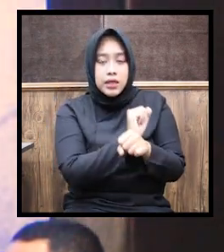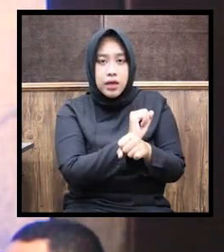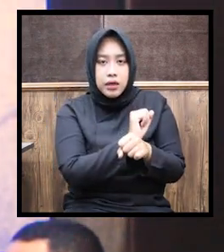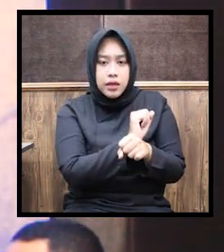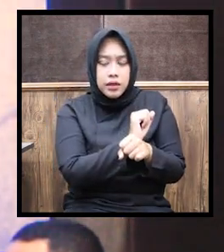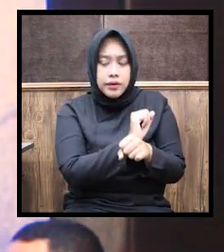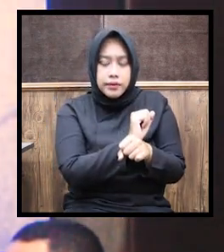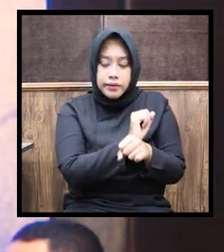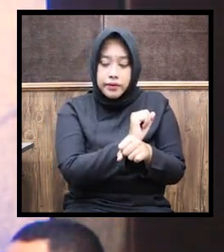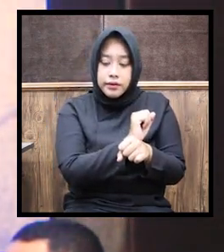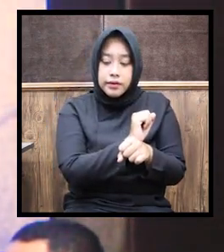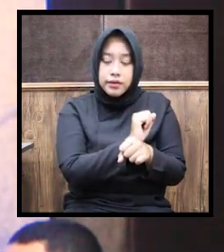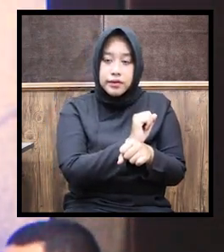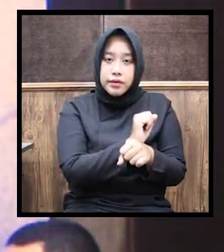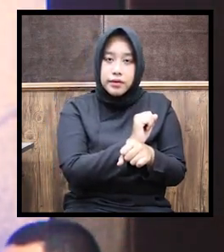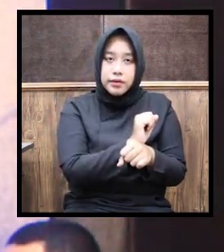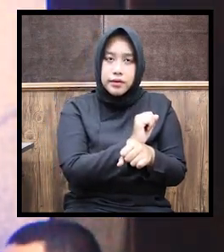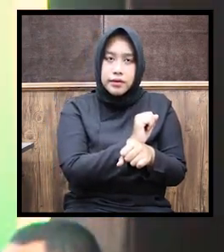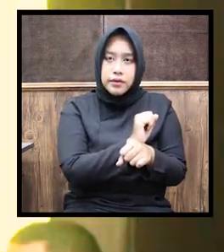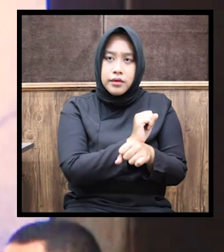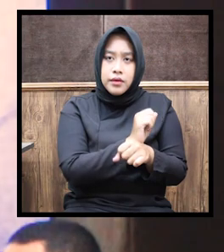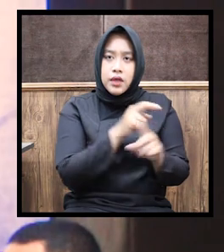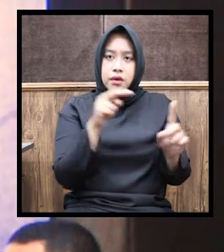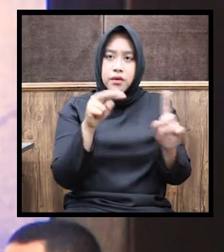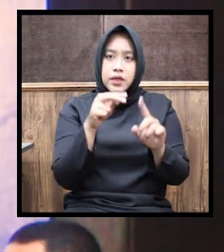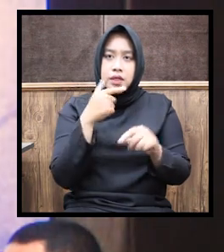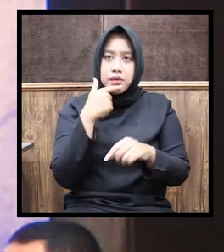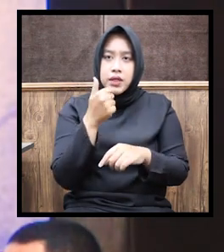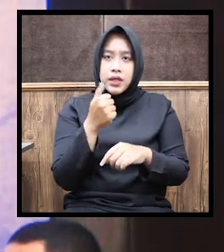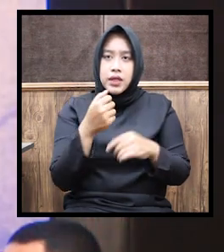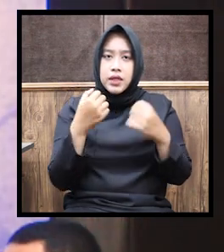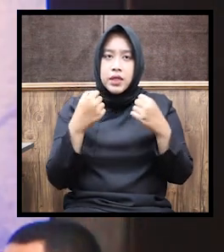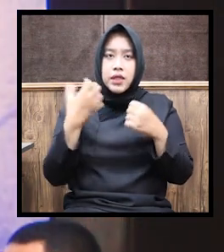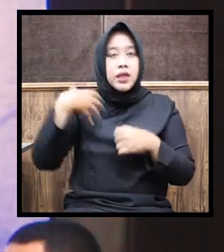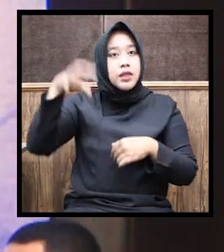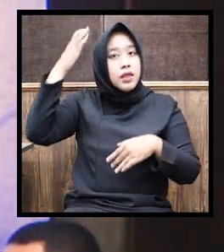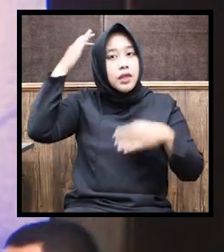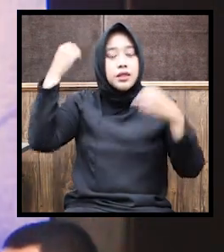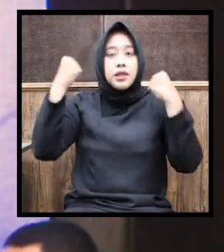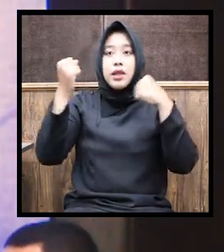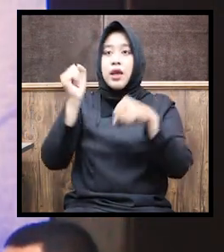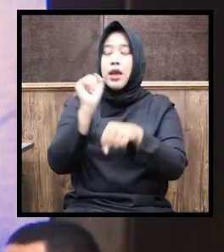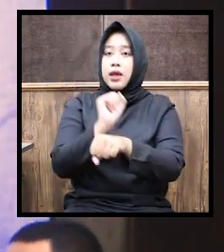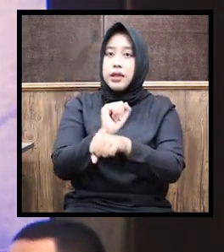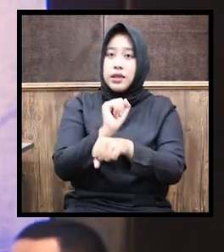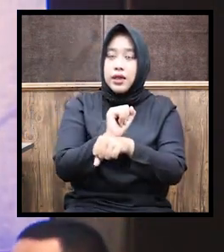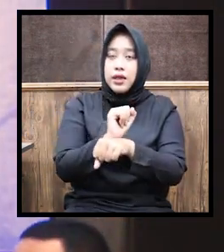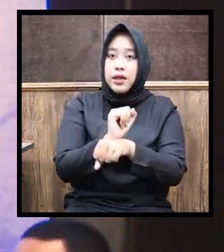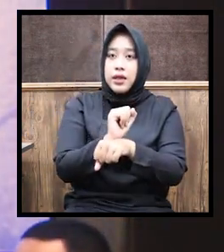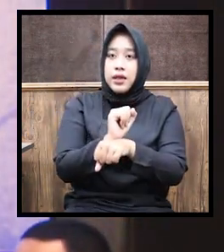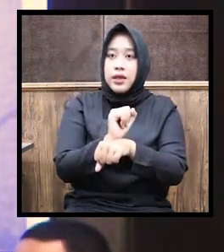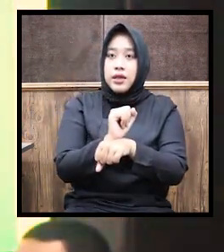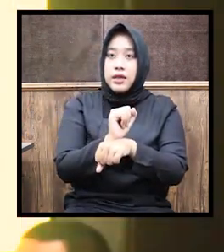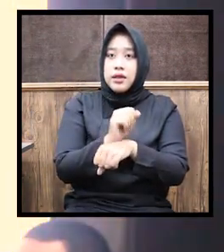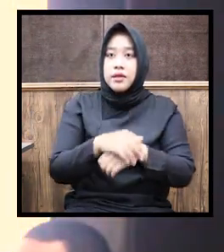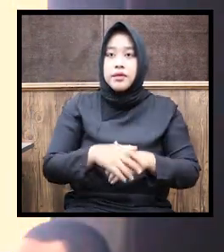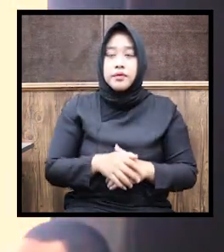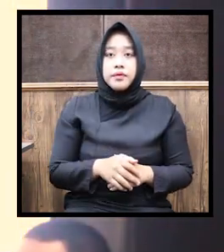ee fungsi penting dari ee Dinas Tenaga Kerja kalau dalam ini gitu Heeh Ya